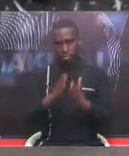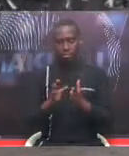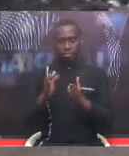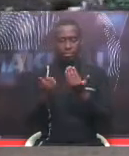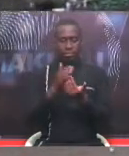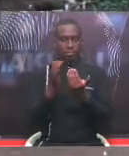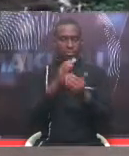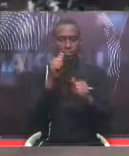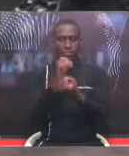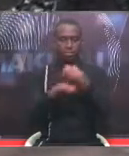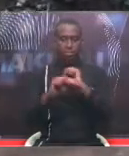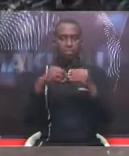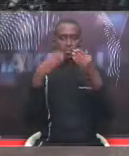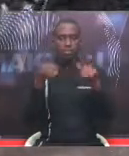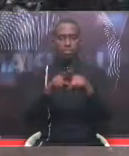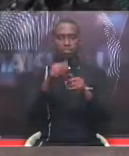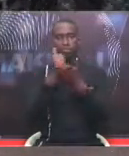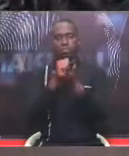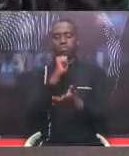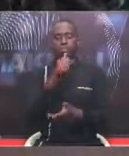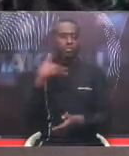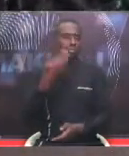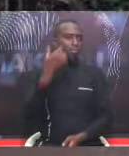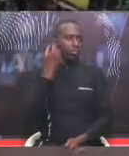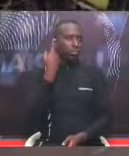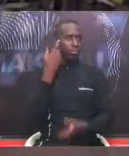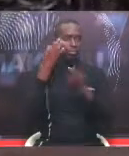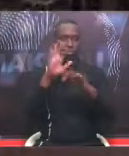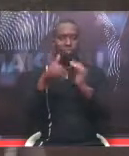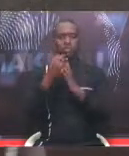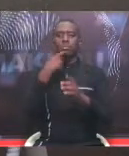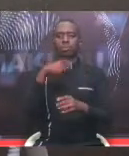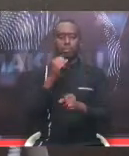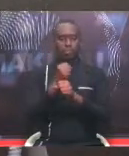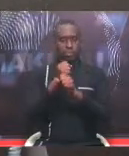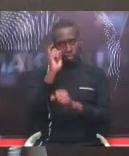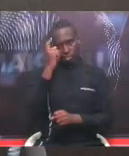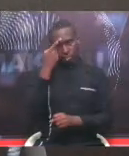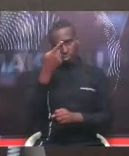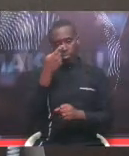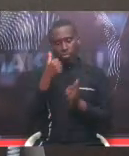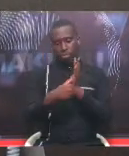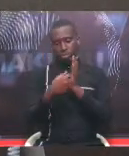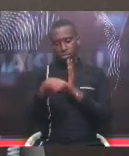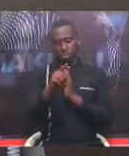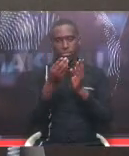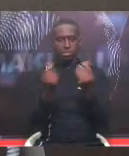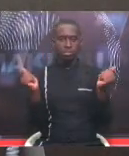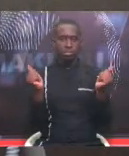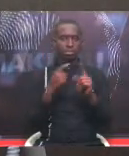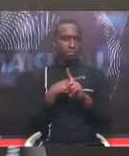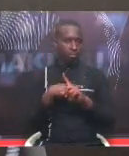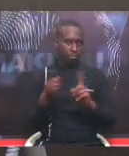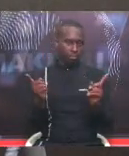neza ibikorwa bahabwa nk'ubufasha ndetse no kudahora bumva ko buri kimwe bagomba kugikorerwa na leta icyo kibazo tugiye kugikemura